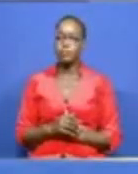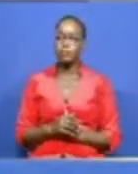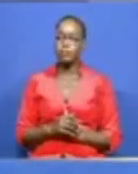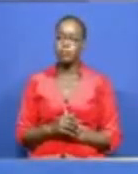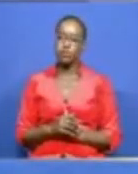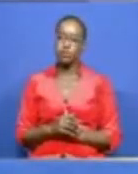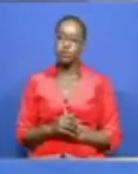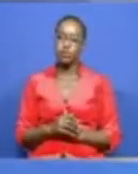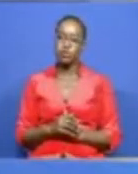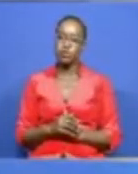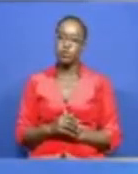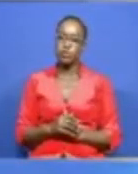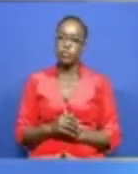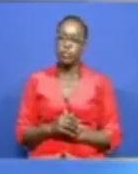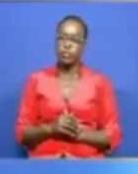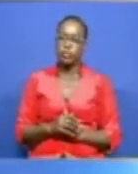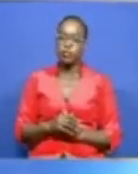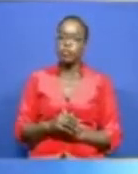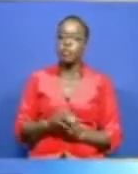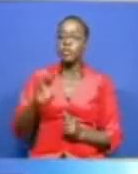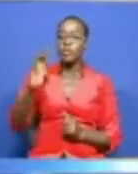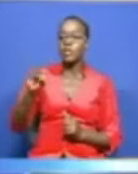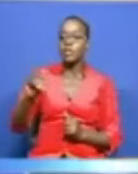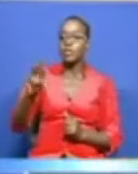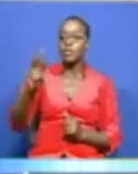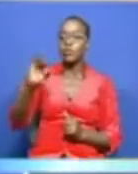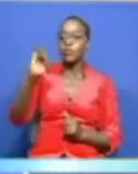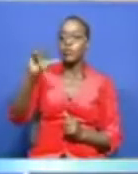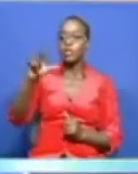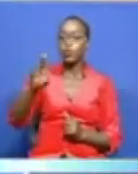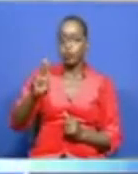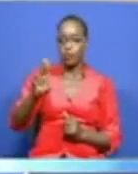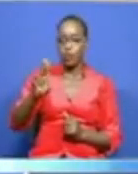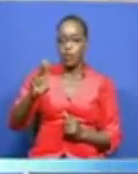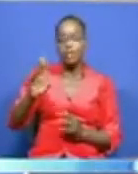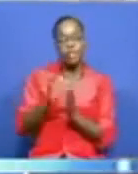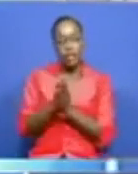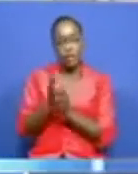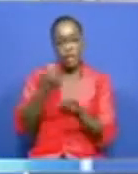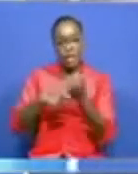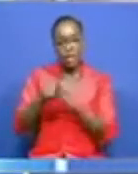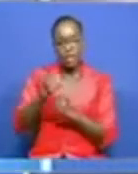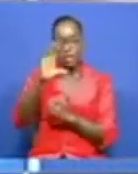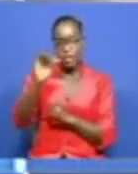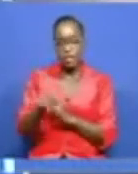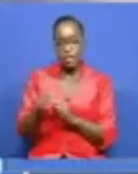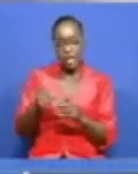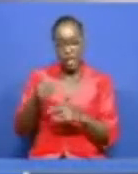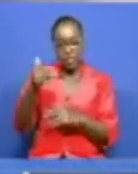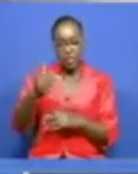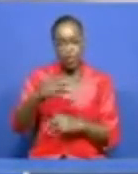Naam, Jaji Philomena Mbete Mwilu ndiye kaimu jaji mkuu baada ya David Kenani Maraga kustaafu.